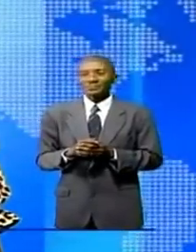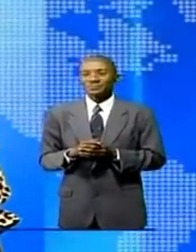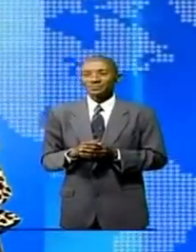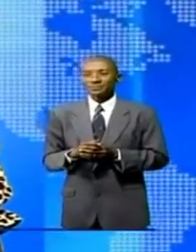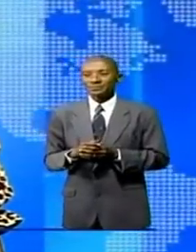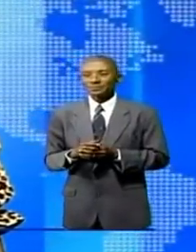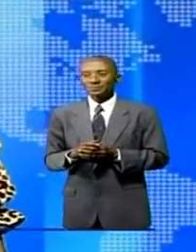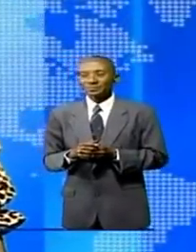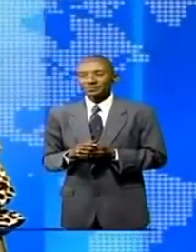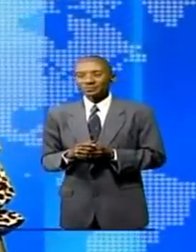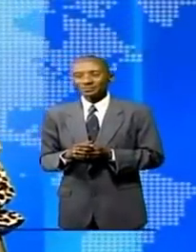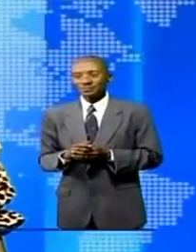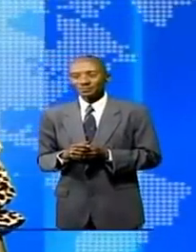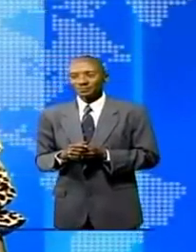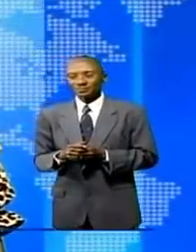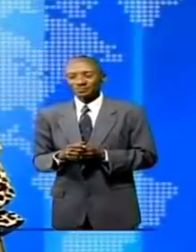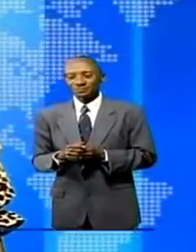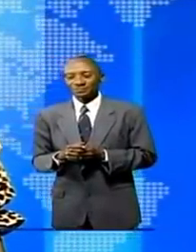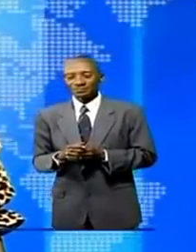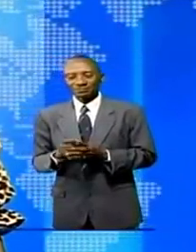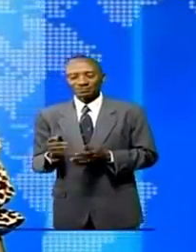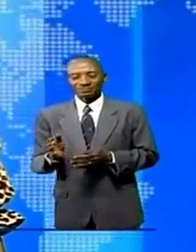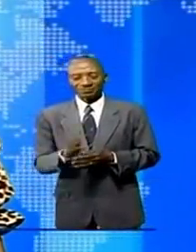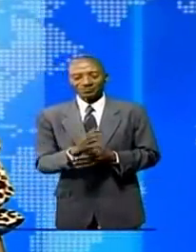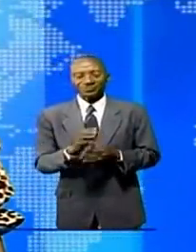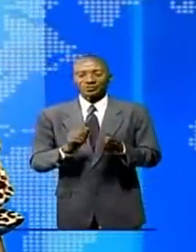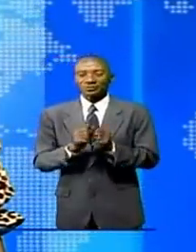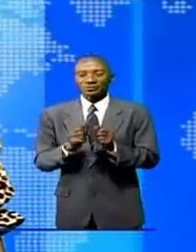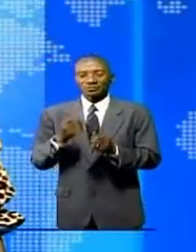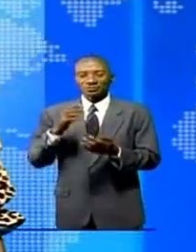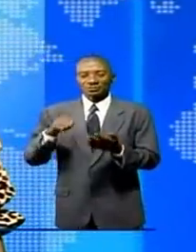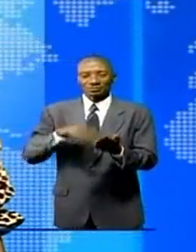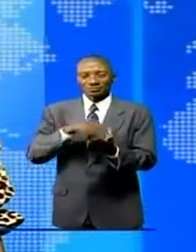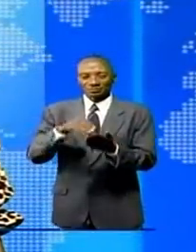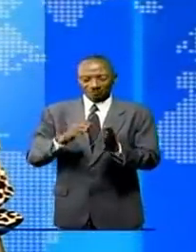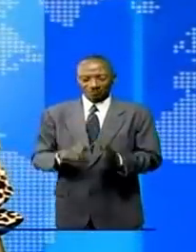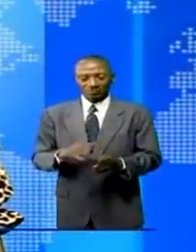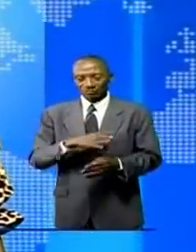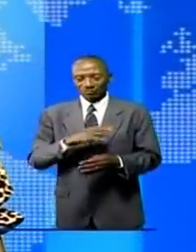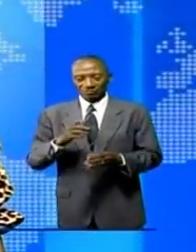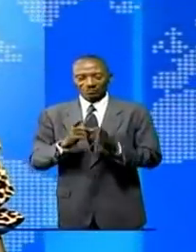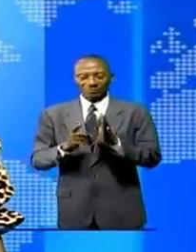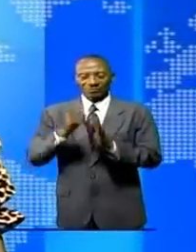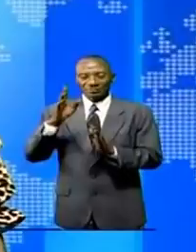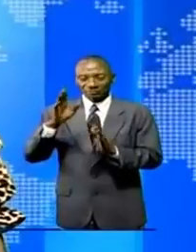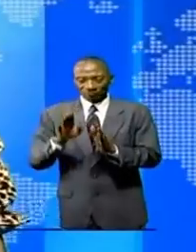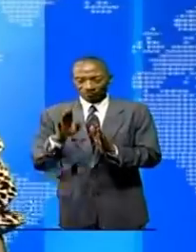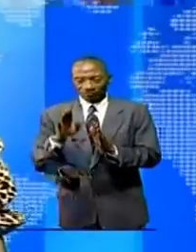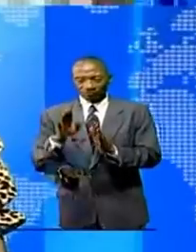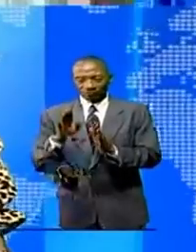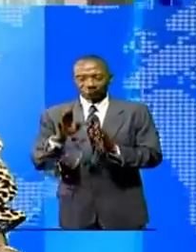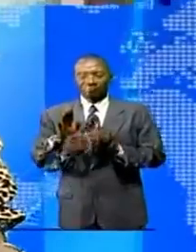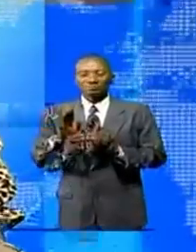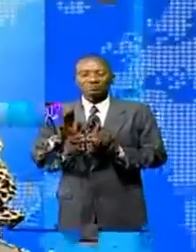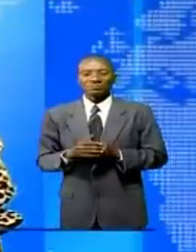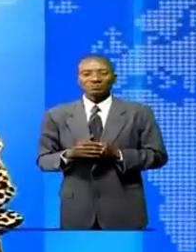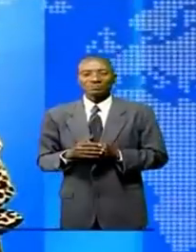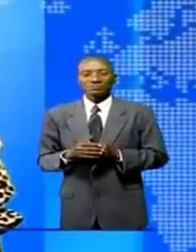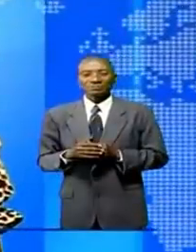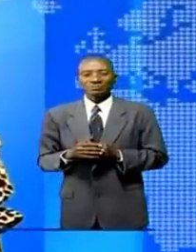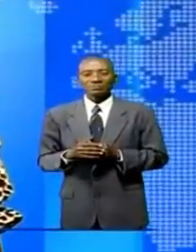Culture toujours, décentralisation et accélération du développement socio-économique en Afrique. Ouvrage du professeur